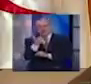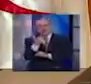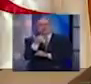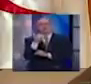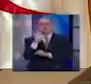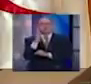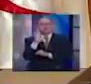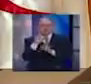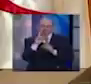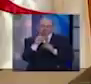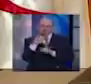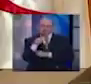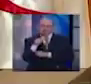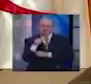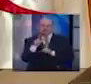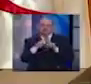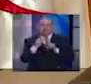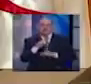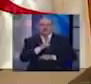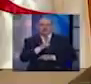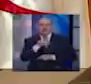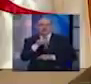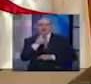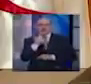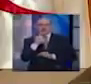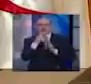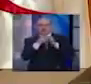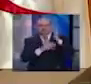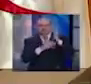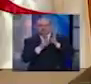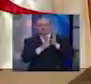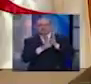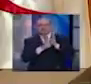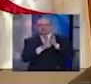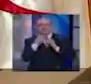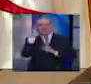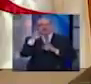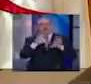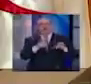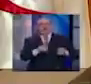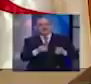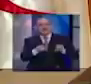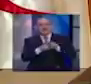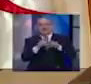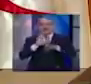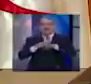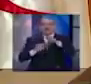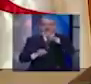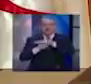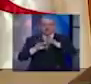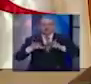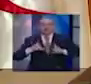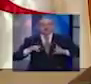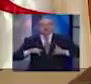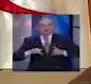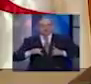Est-ce qu'il est efficace ou il n'est pas efficace ce ministre? Il a été enlevé parce qu'il a été incompétent. Parce qu'il a été incompétent,